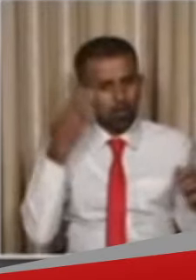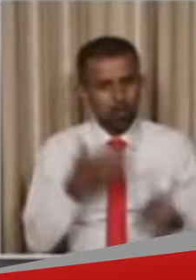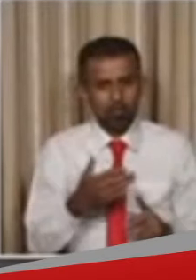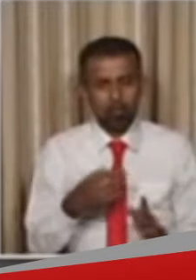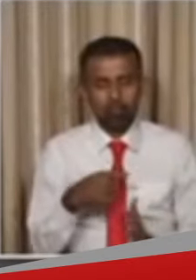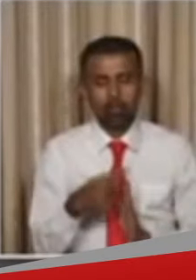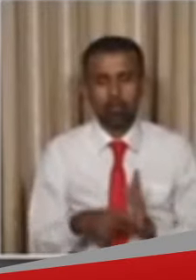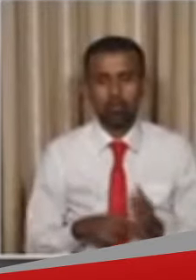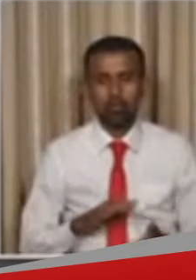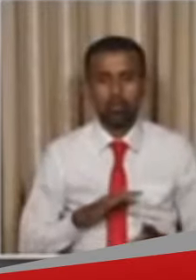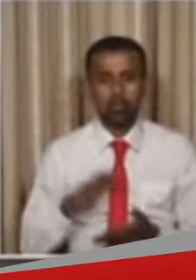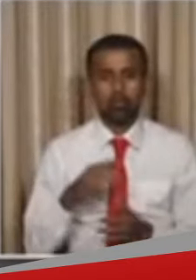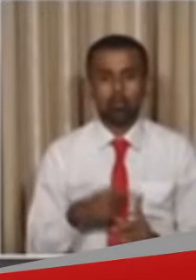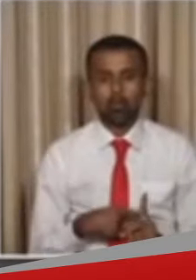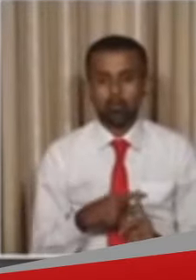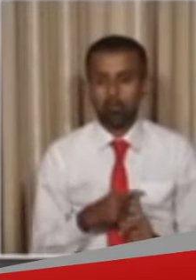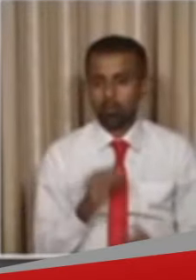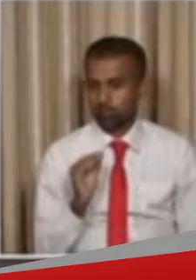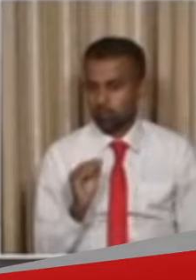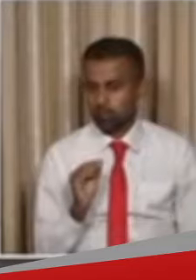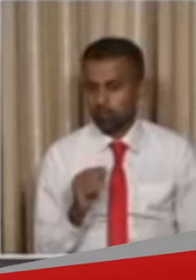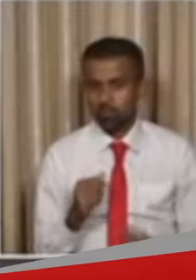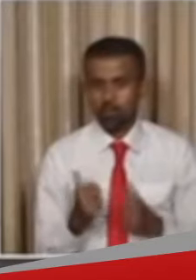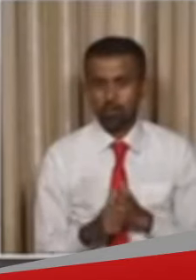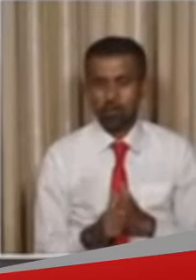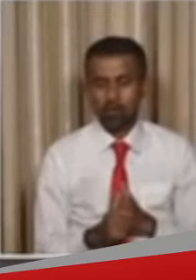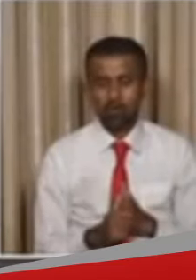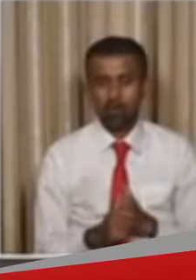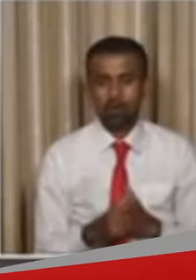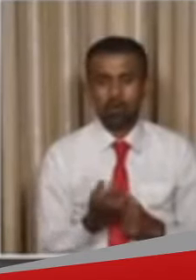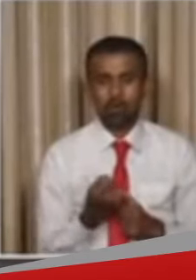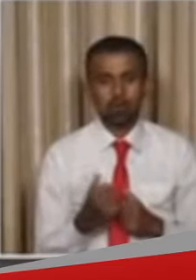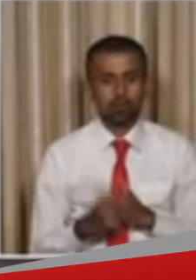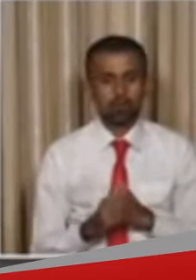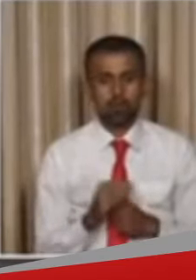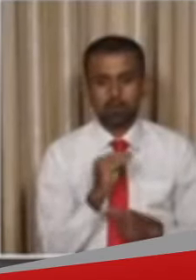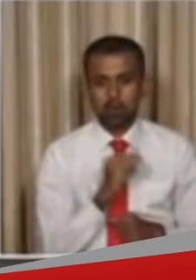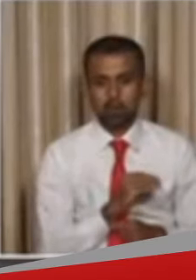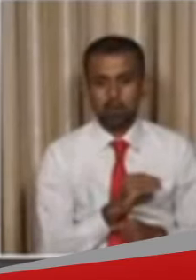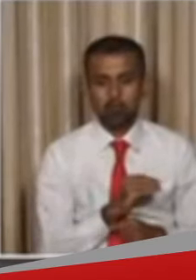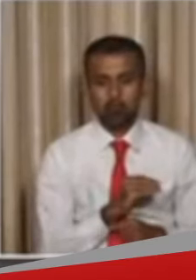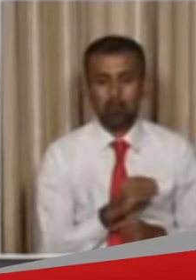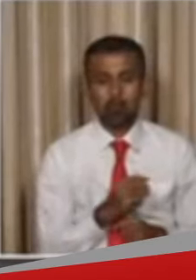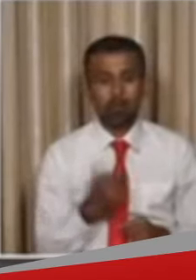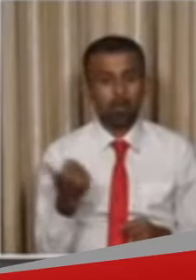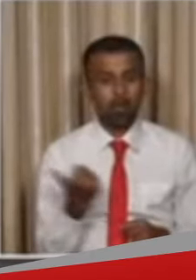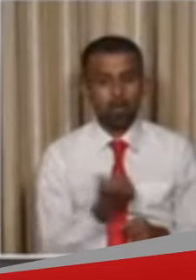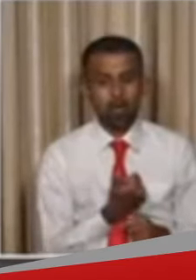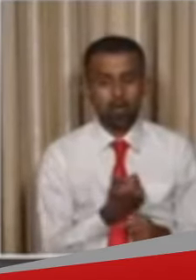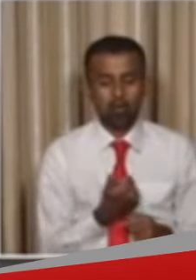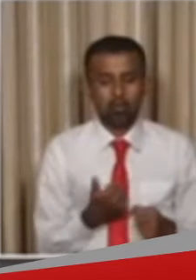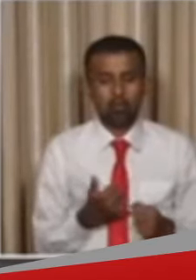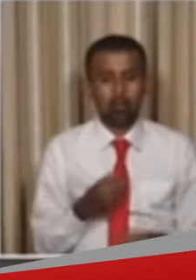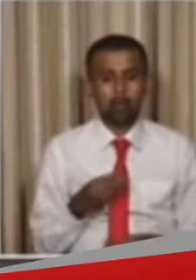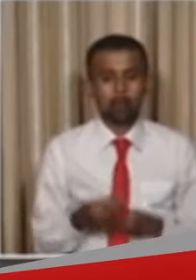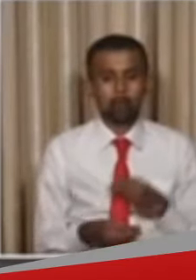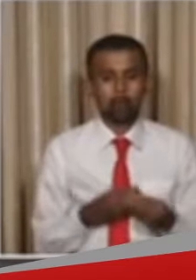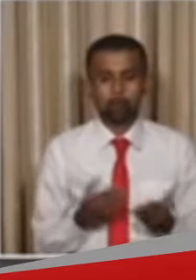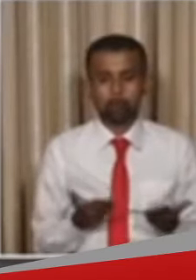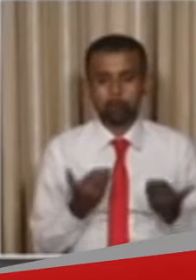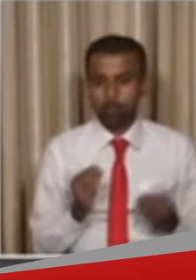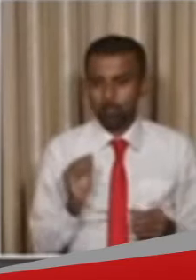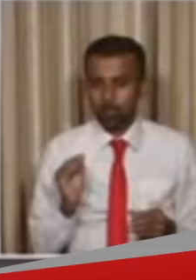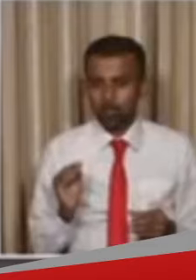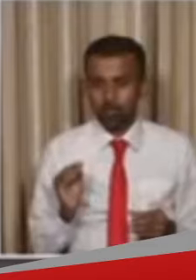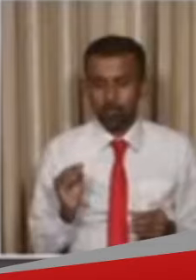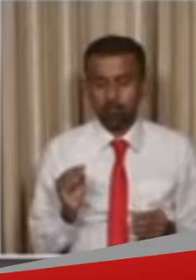රටේ අපනායන දියුණු කිරීම නම් මේ රටේ නිෂ්පාදන ආර්ථිකයක් ඇති කිරීම නම් මේ රටේ නිව් ස්ටාර්ට්අප් අලුත් කර්මාන්ත ආරම්භ කිරීම නම් ඒ